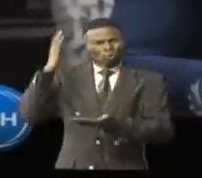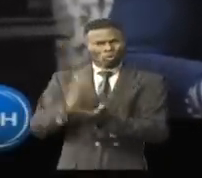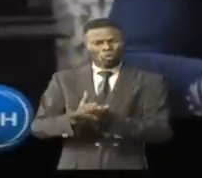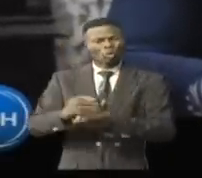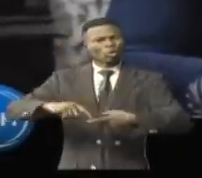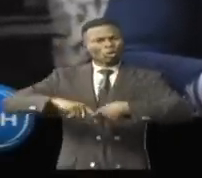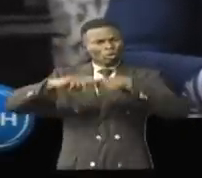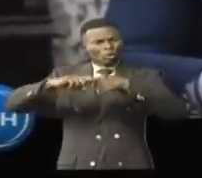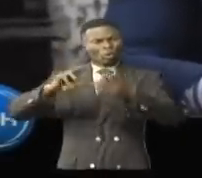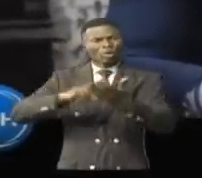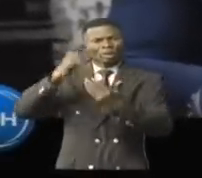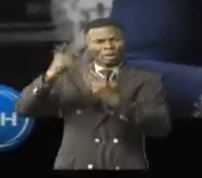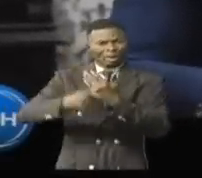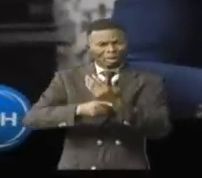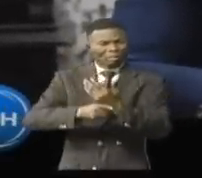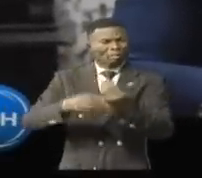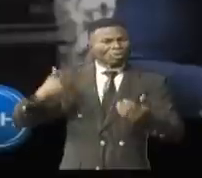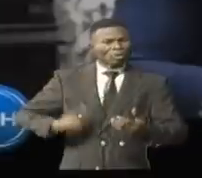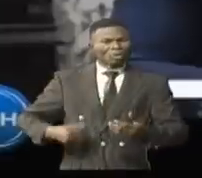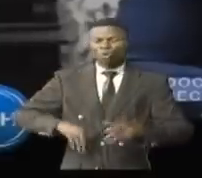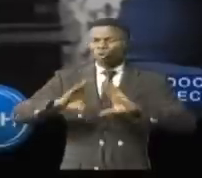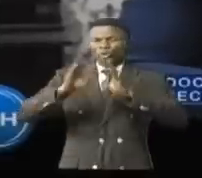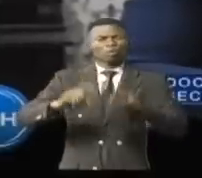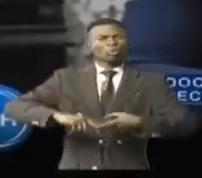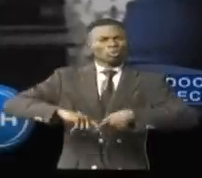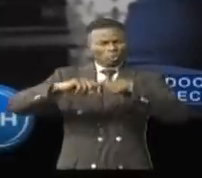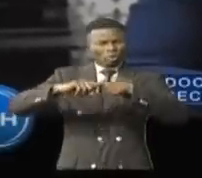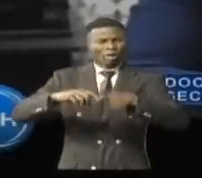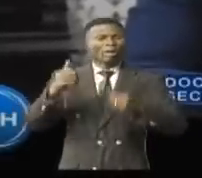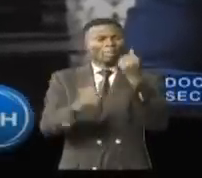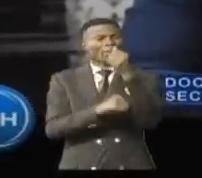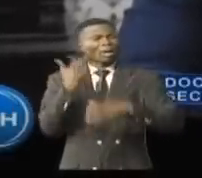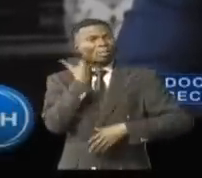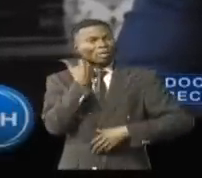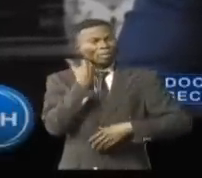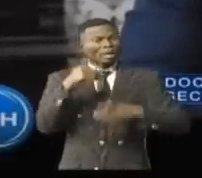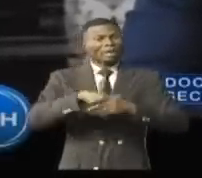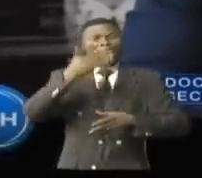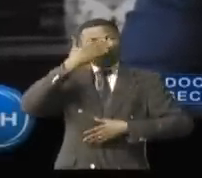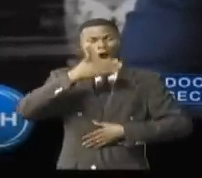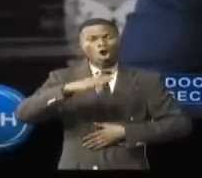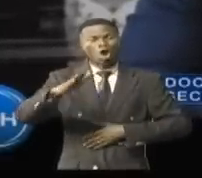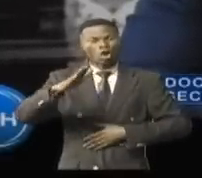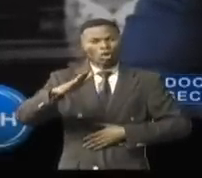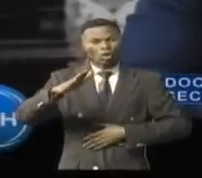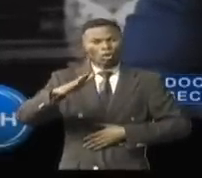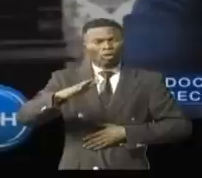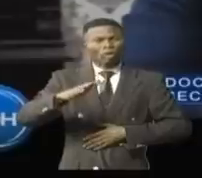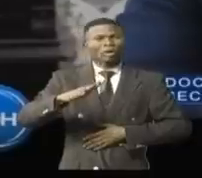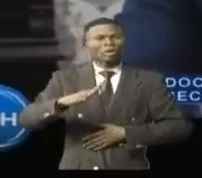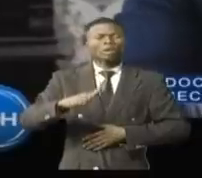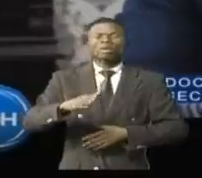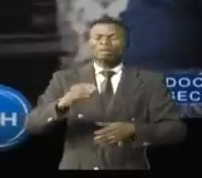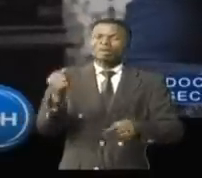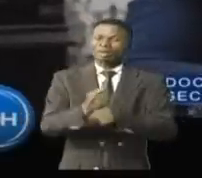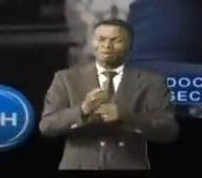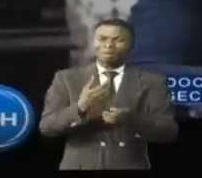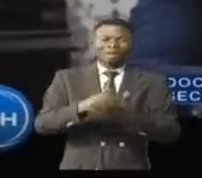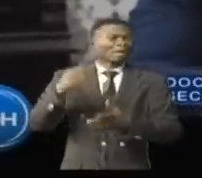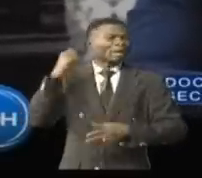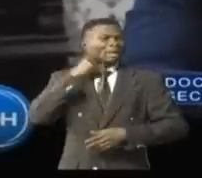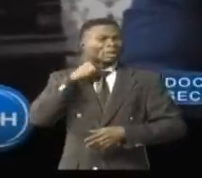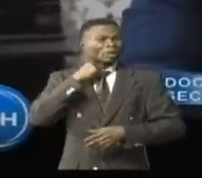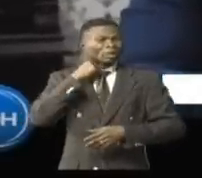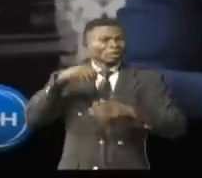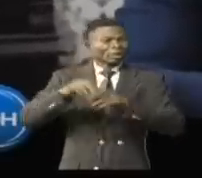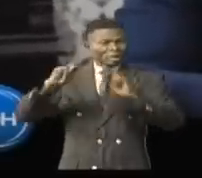électifs programmés des cas et des interventions sont annulés, et les malades qui sont hospitalisés nous allons accélérer leur sortie. Les médecins qui sont dans les